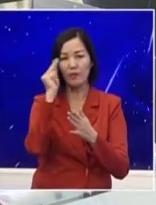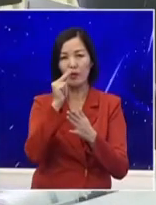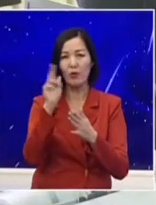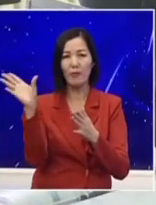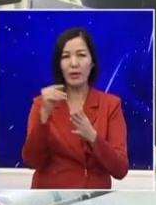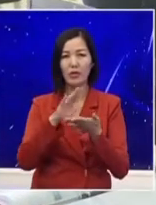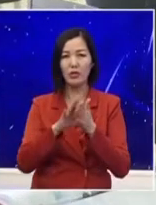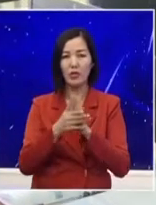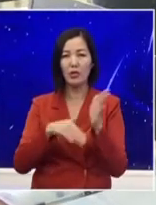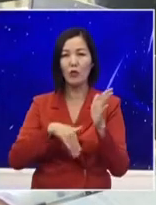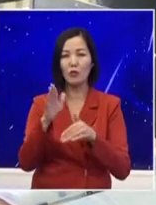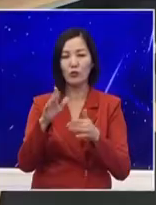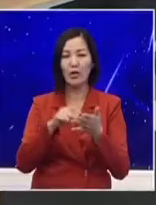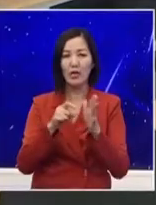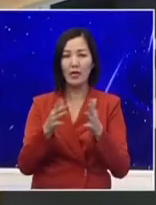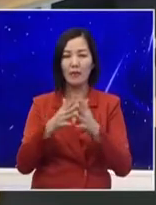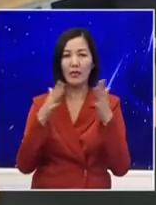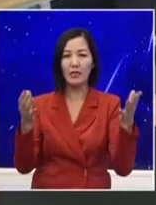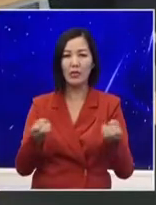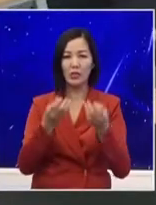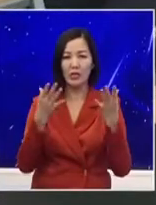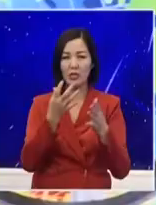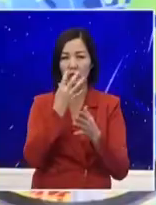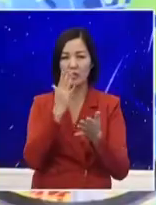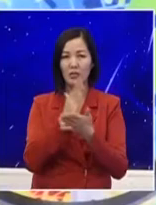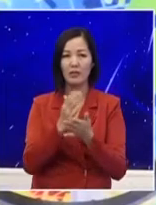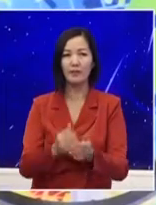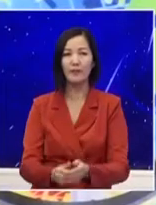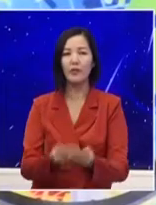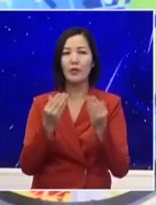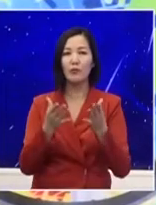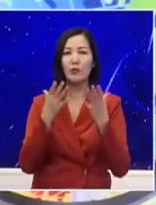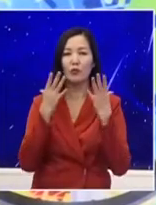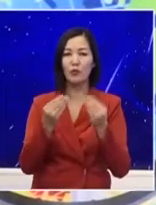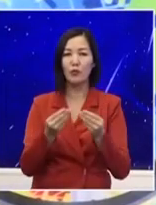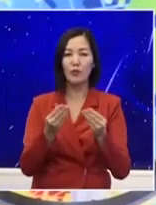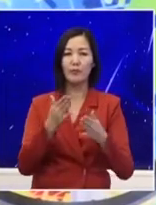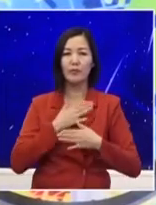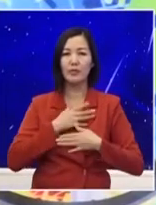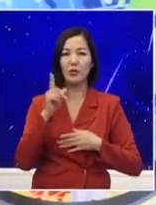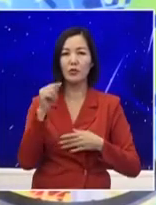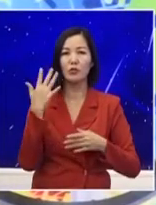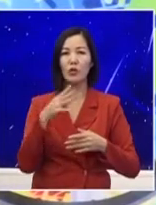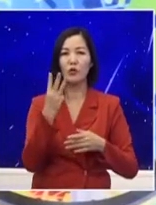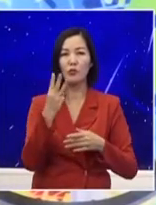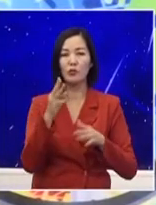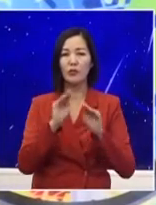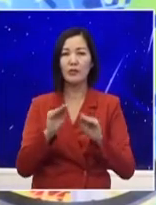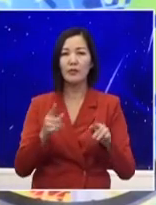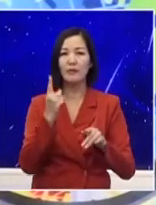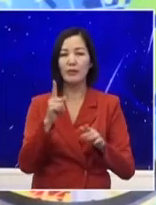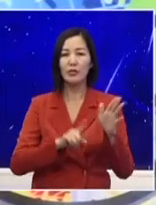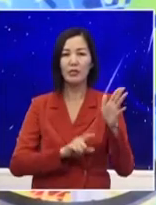жасалған, кабинеттері кең, жарық әрі жылы. Бүгінгі күнде бізде 153 оқушы оқиды, бірінші мен 11-ші